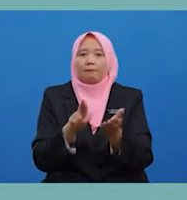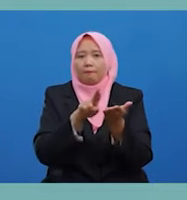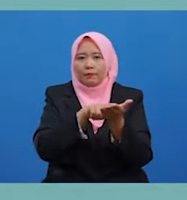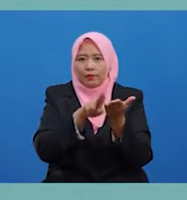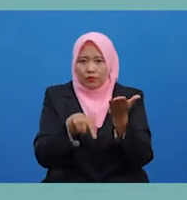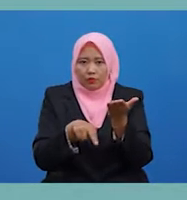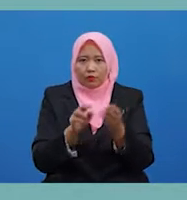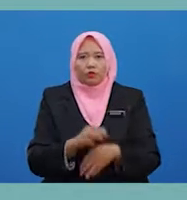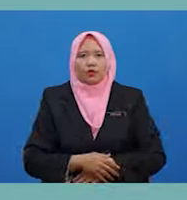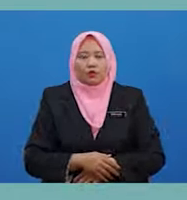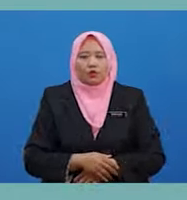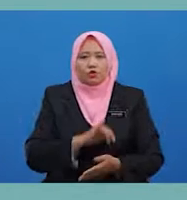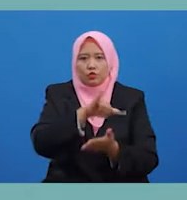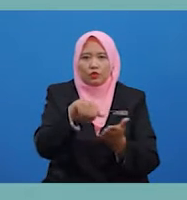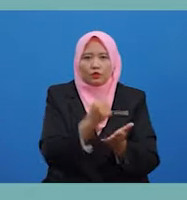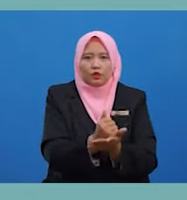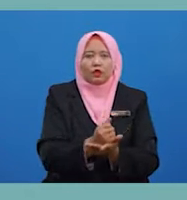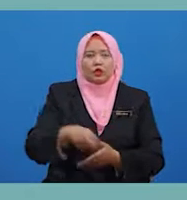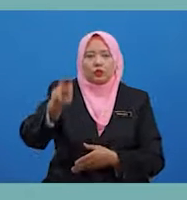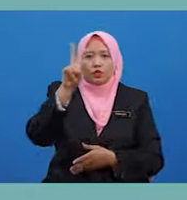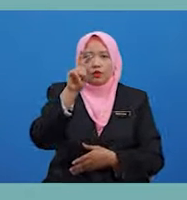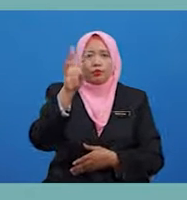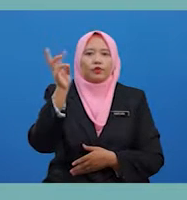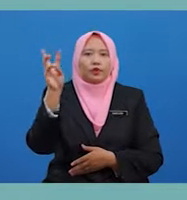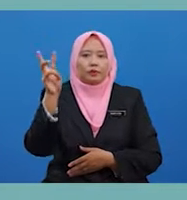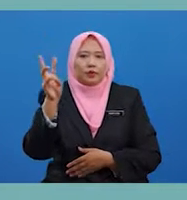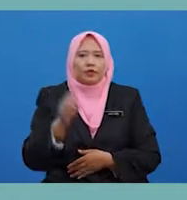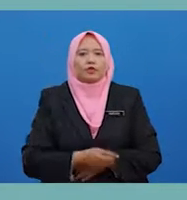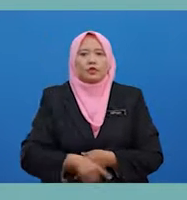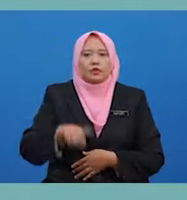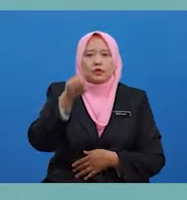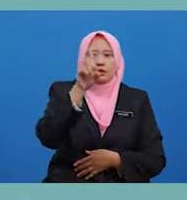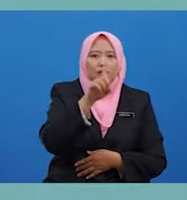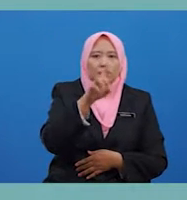Jumlah bagi tahun 2016 iaitu